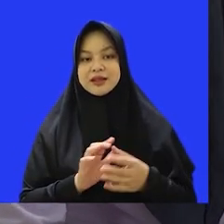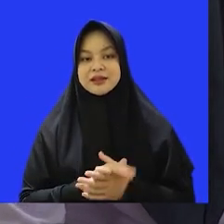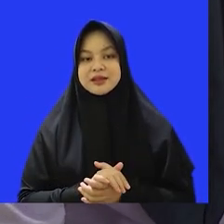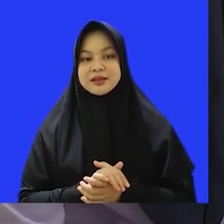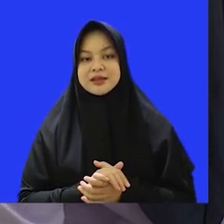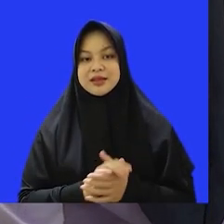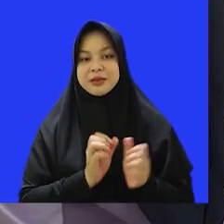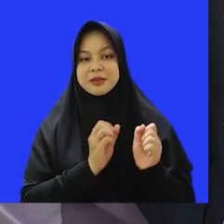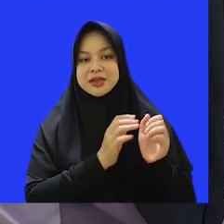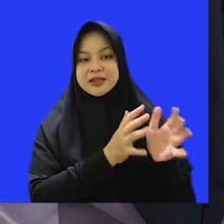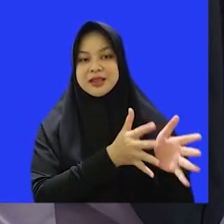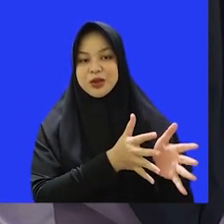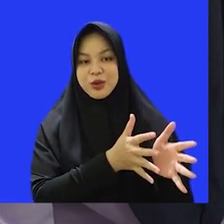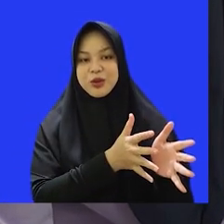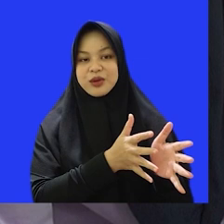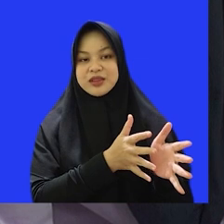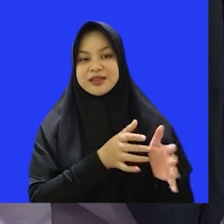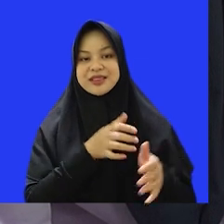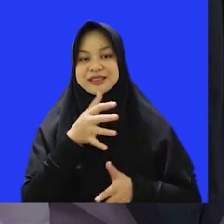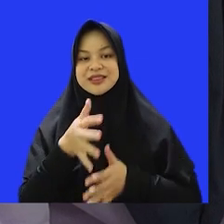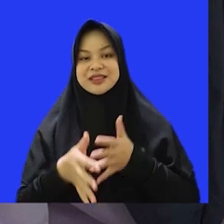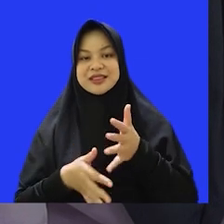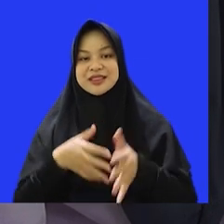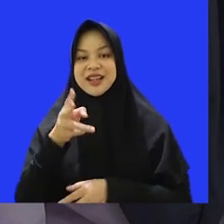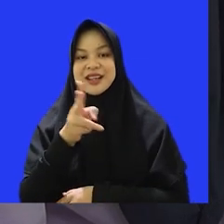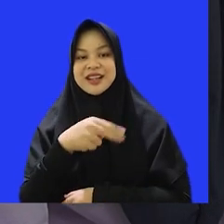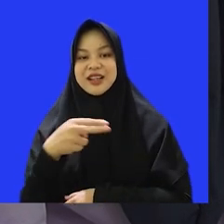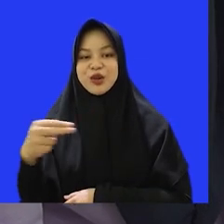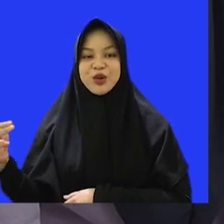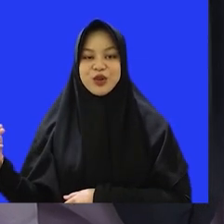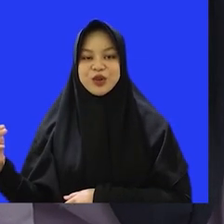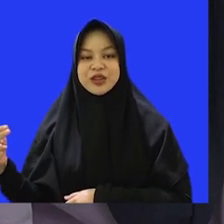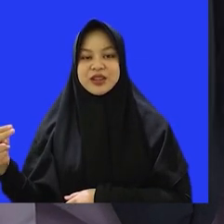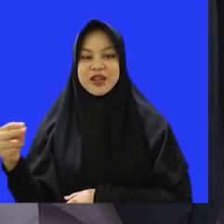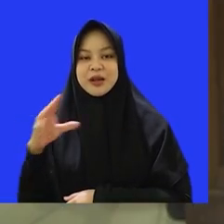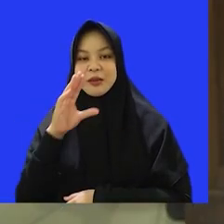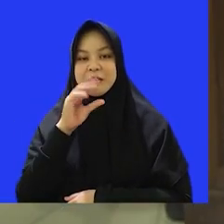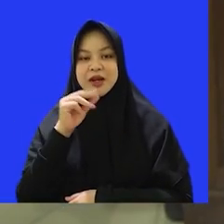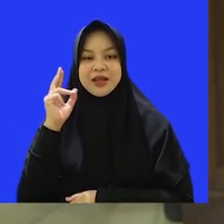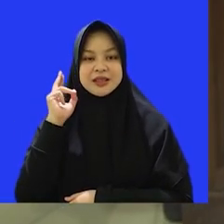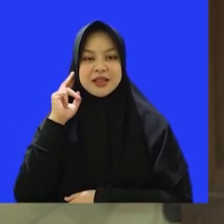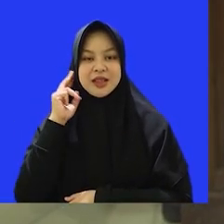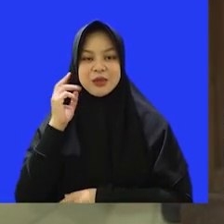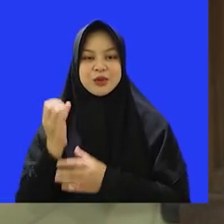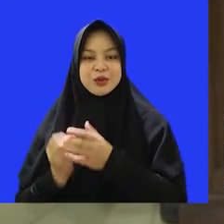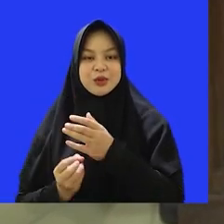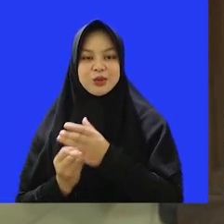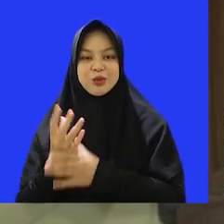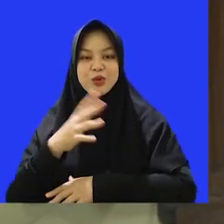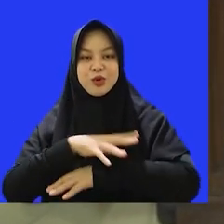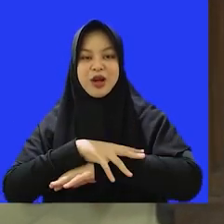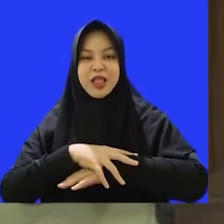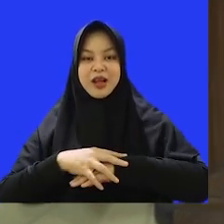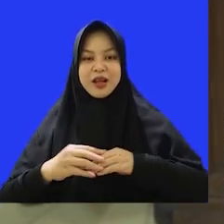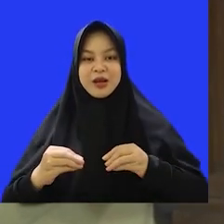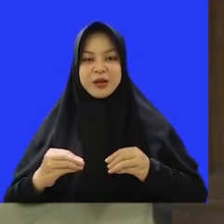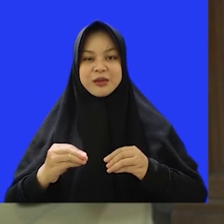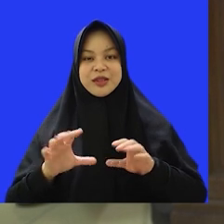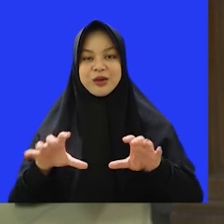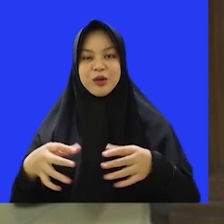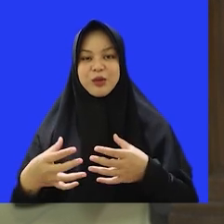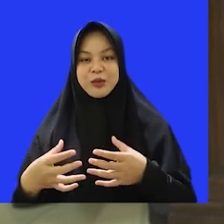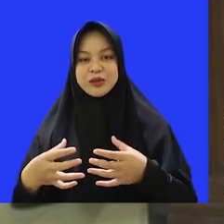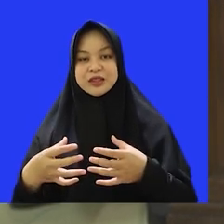bibir. 3. Ada juga Bisindo, bahasa isyarat Indonesia. Bahasa ibu yang